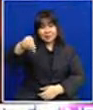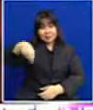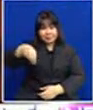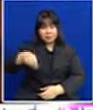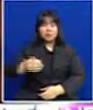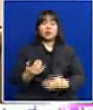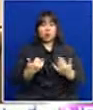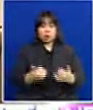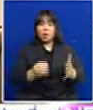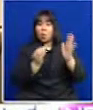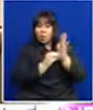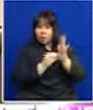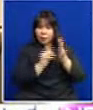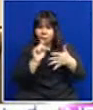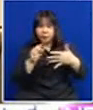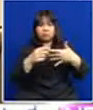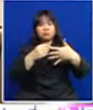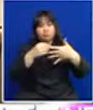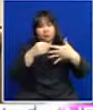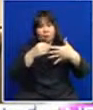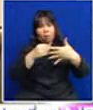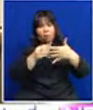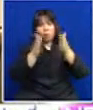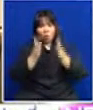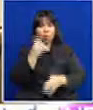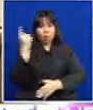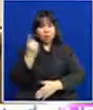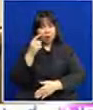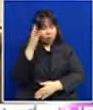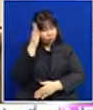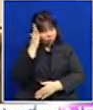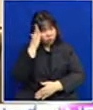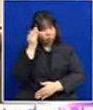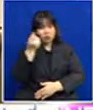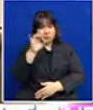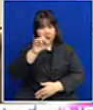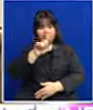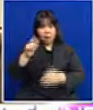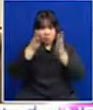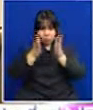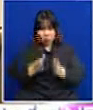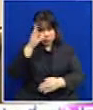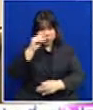กรุงเทพมหานครคว้าอันดับ2มีนักท่องเที่ยวมาค้างคืนกว่า18ล้านคน